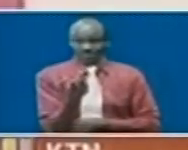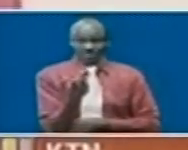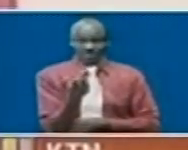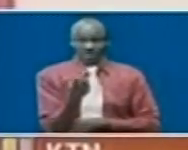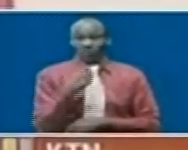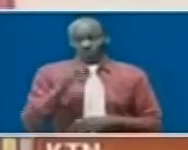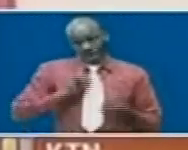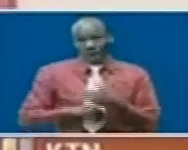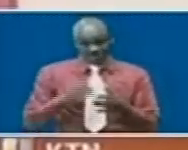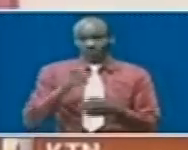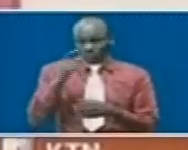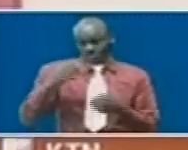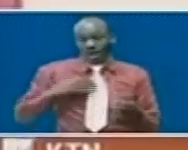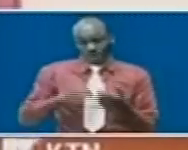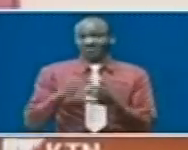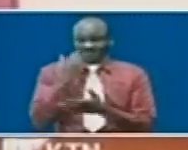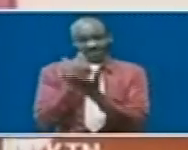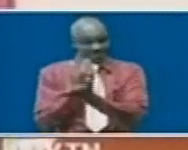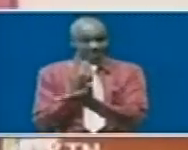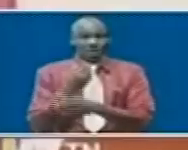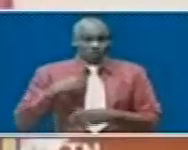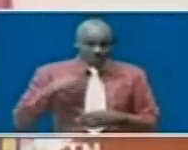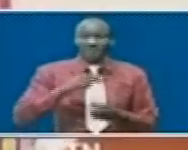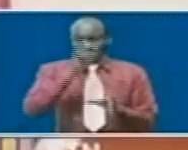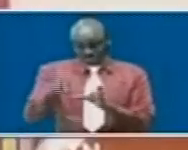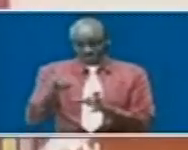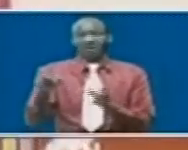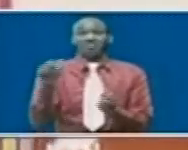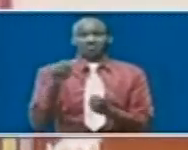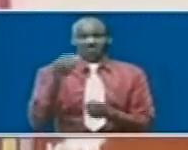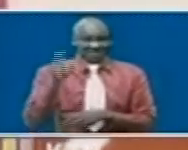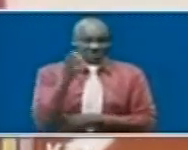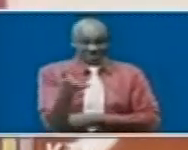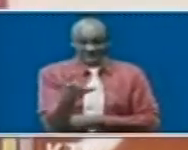za mke wangu, na nikapanda gari,